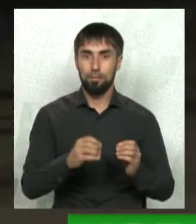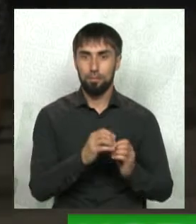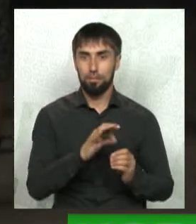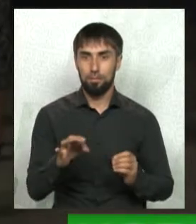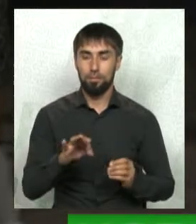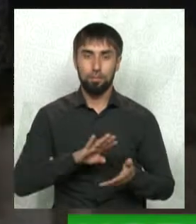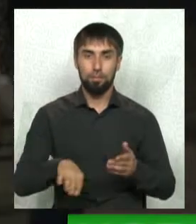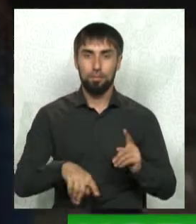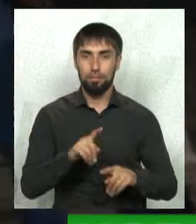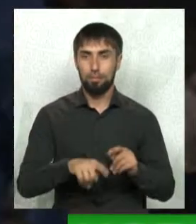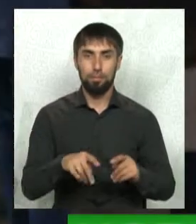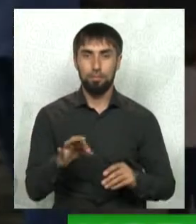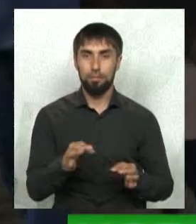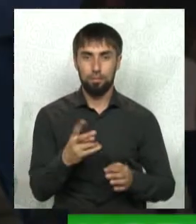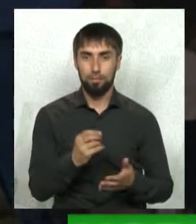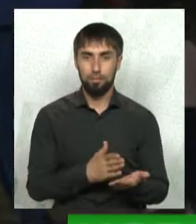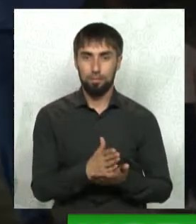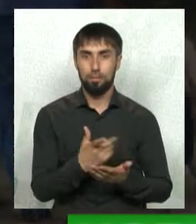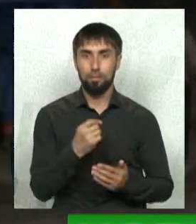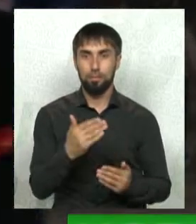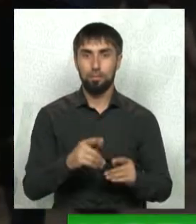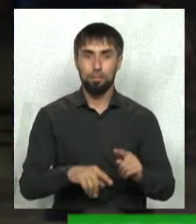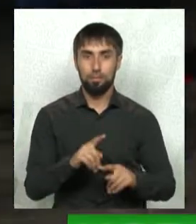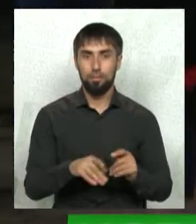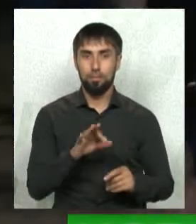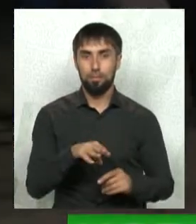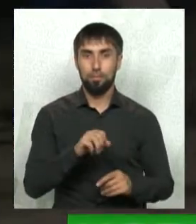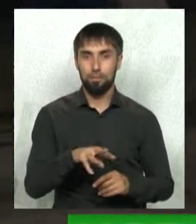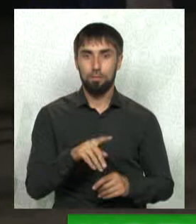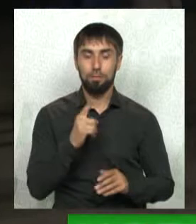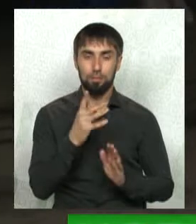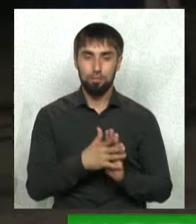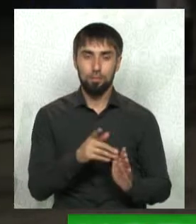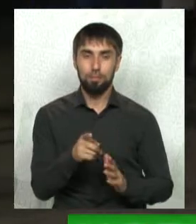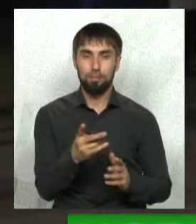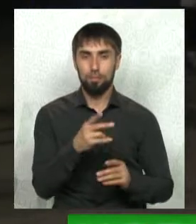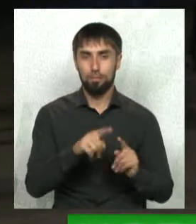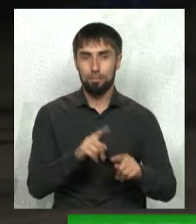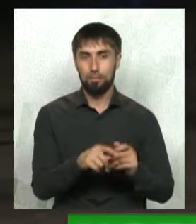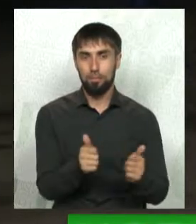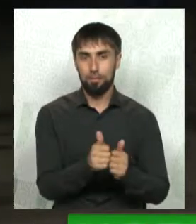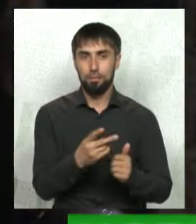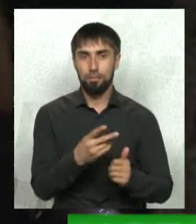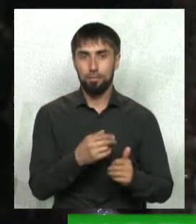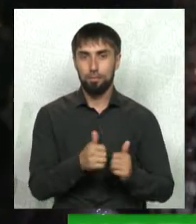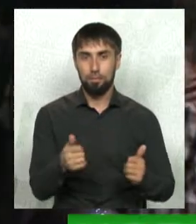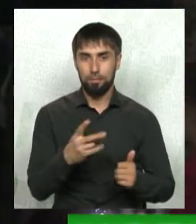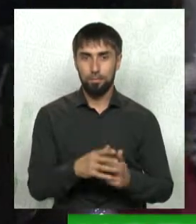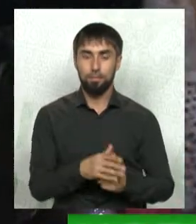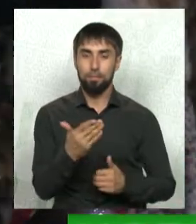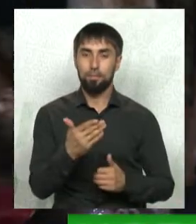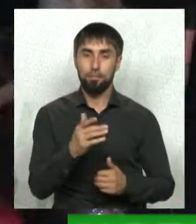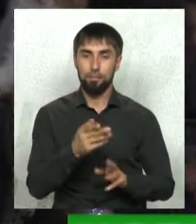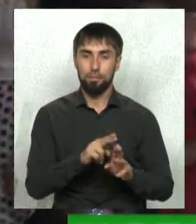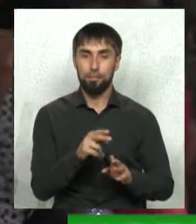10:00 без родителей никуда не выходите. Где ваши родители? Вон там. Все хорошо, подойдите к родителям, от родителей далеко не уходите. Ну а этот